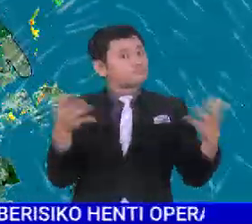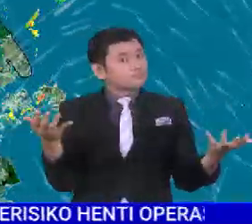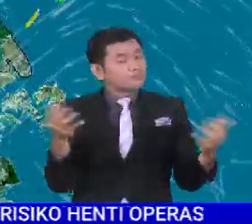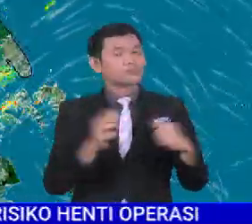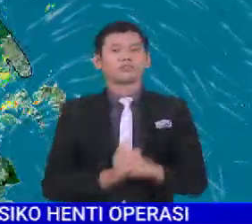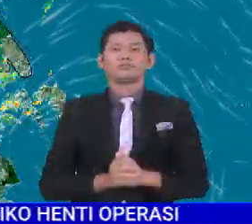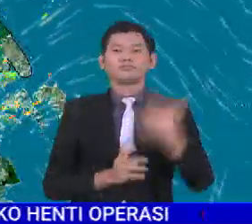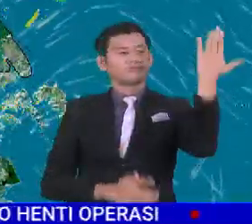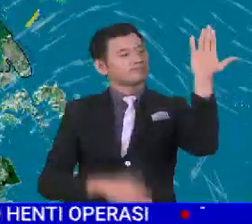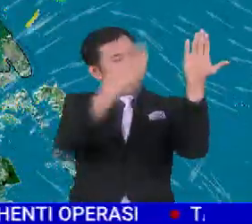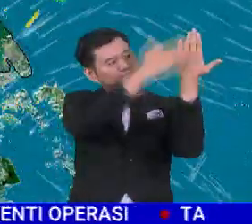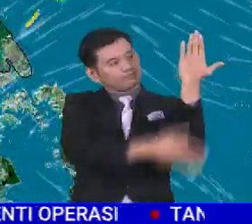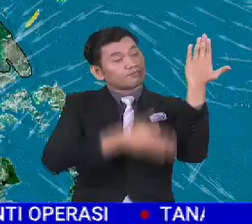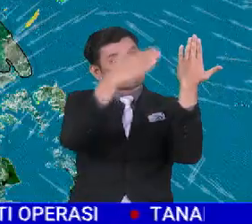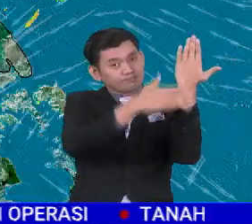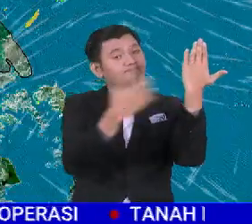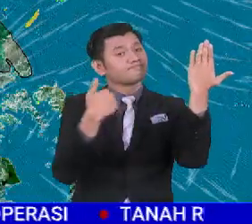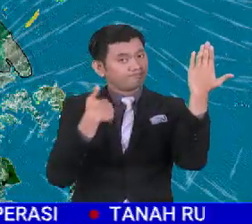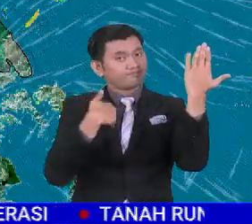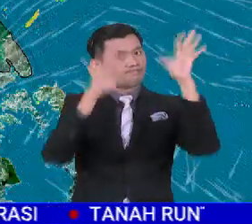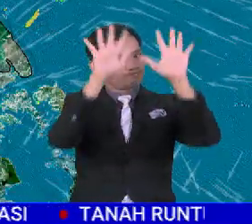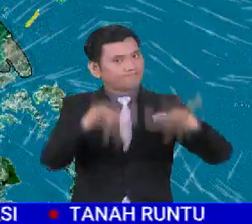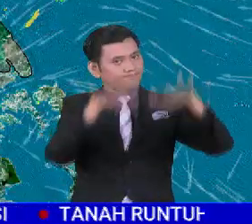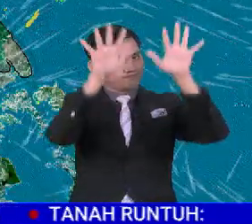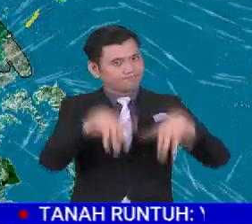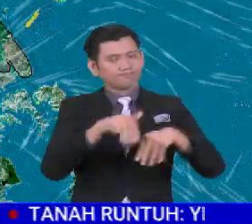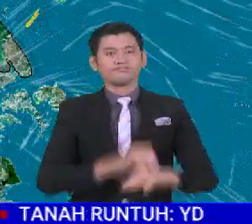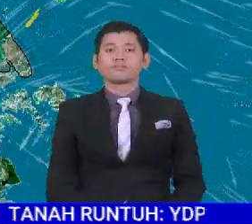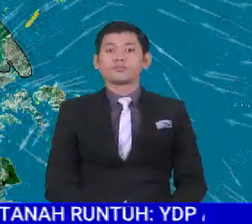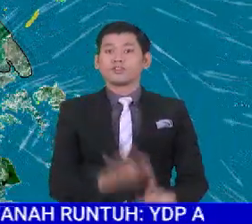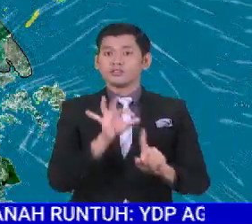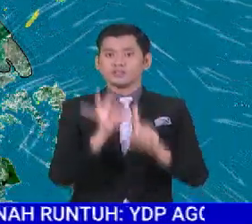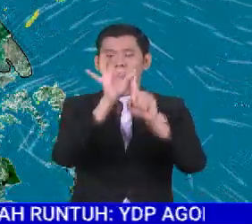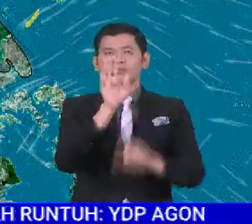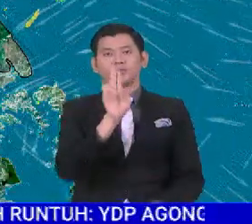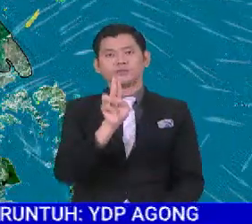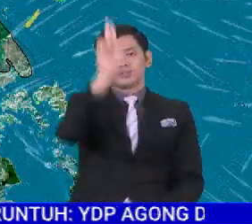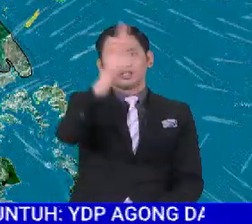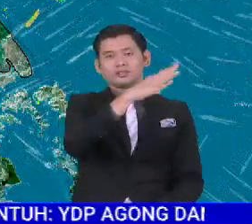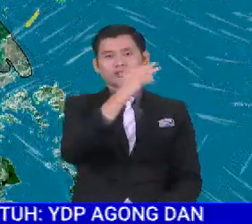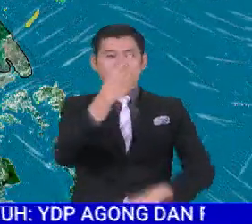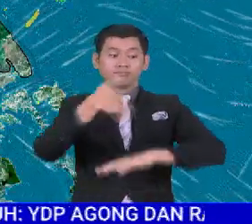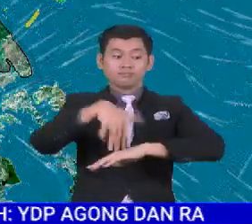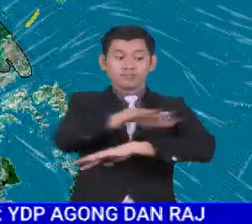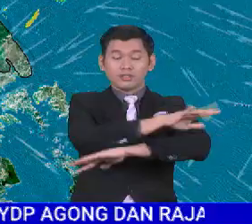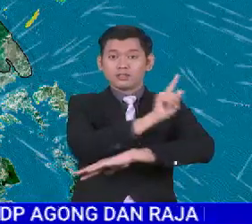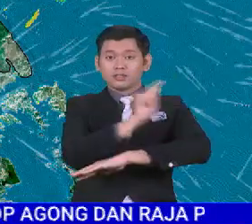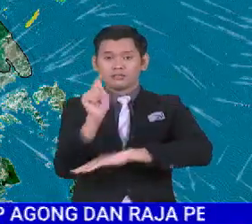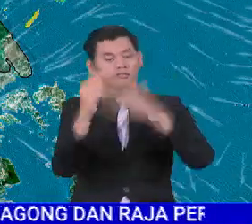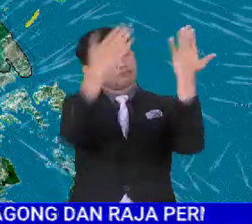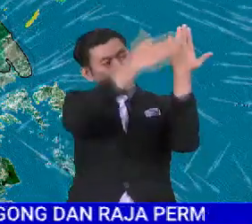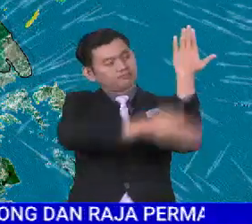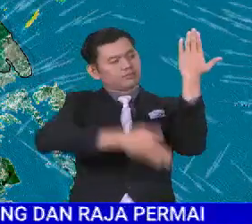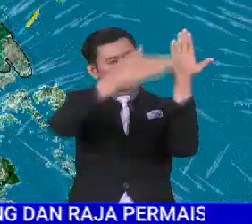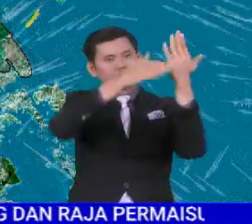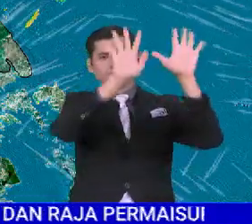melibatkan hampir ke semua negeri di Semenanjung Malaysia, terutamanya di bahagian utara dan pantai timur Semenanjung. Keadaan